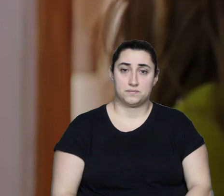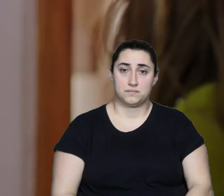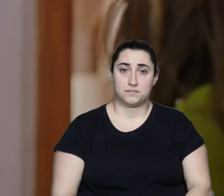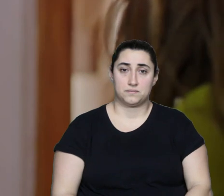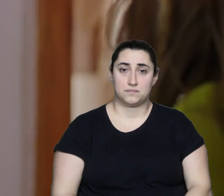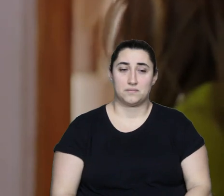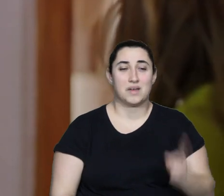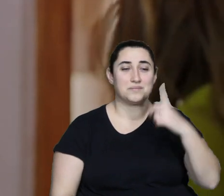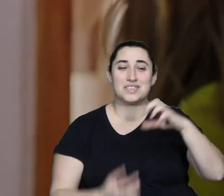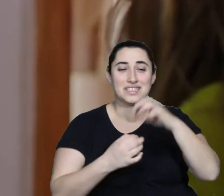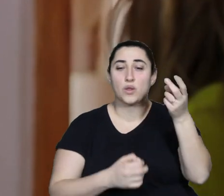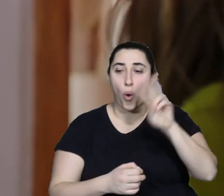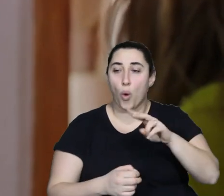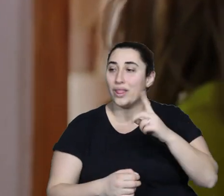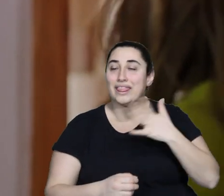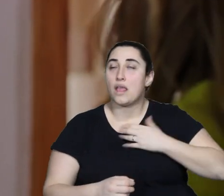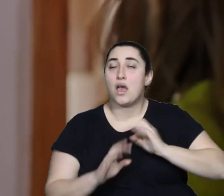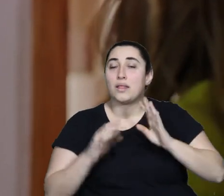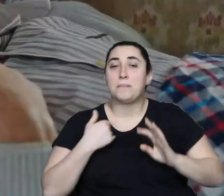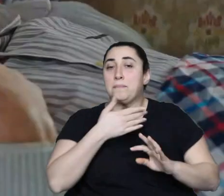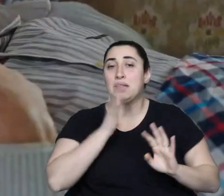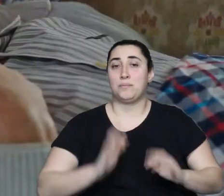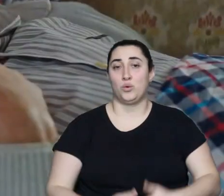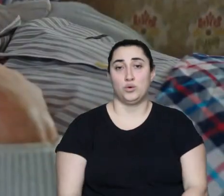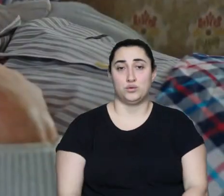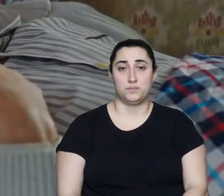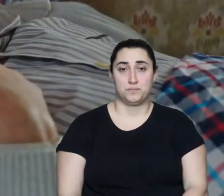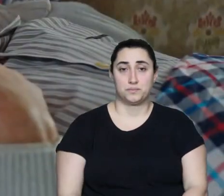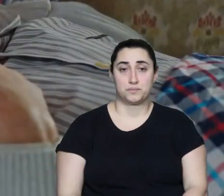birisinin daha kaybına nasıl dayanırım hiç bilmiyorum.